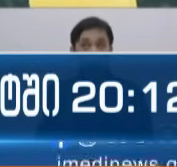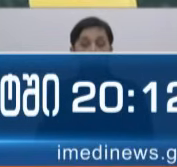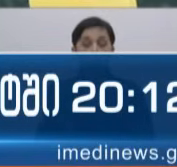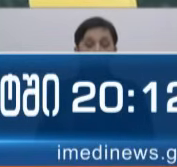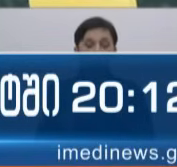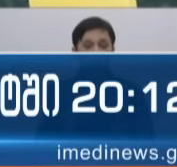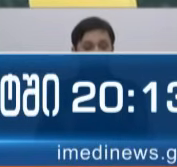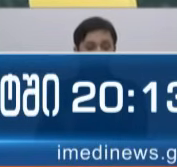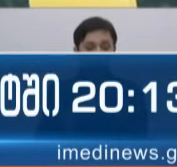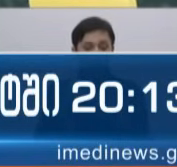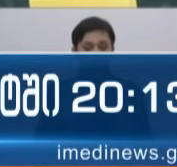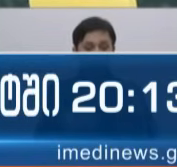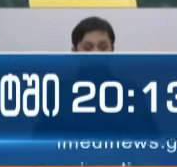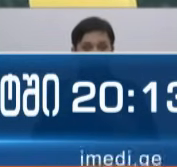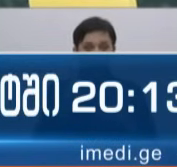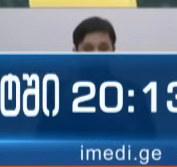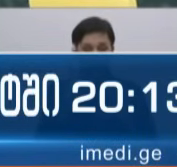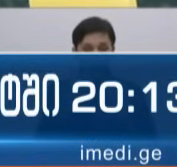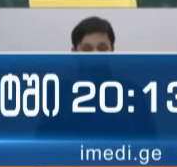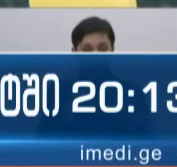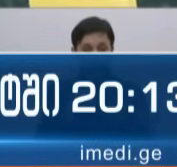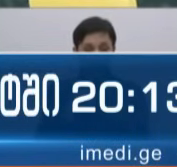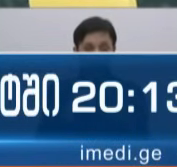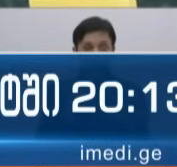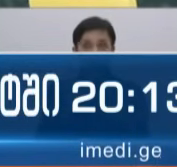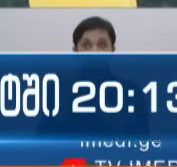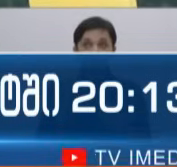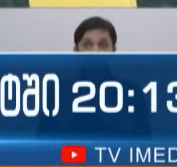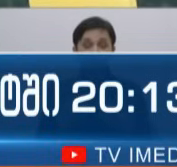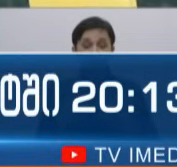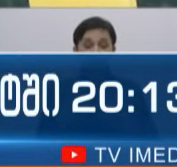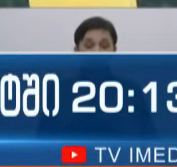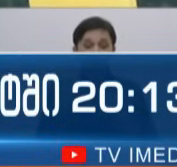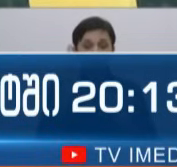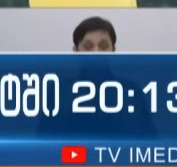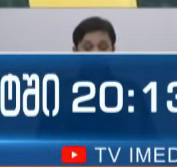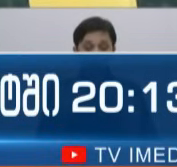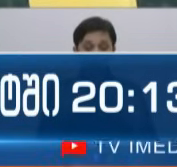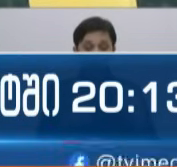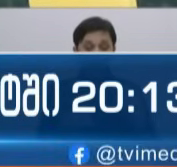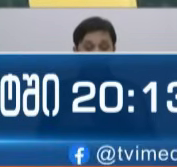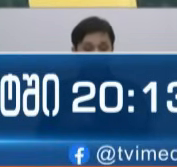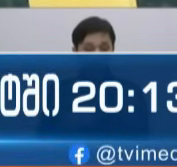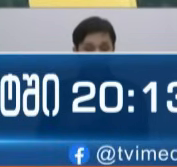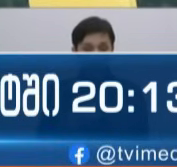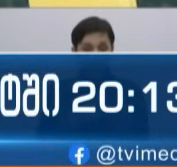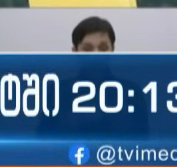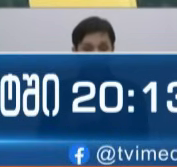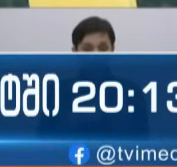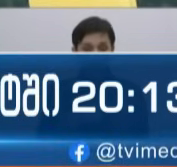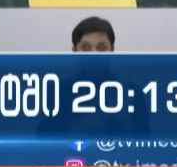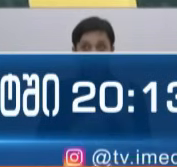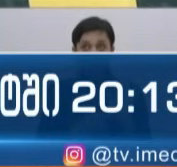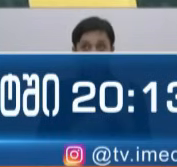ოფიციალურ სტატისტიკურ მონაცემებს თქვენი მანიპულაციური მონაცემებისაგან განსხვავებით და ამ